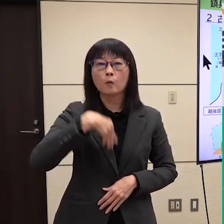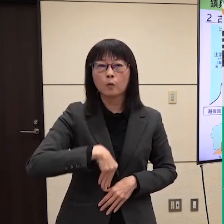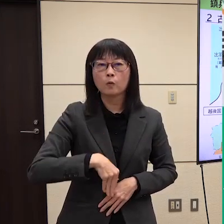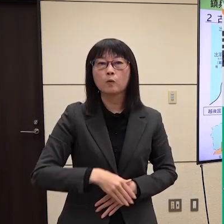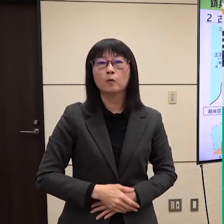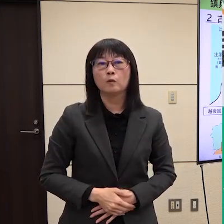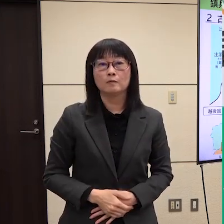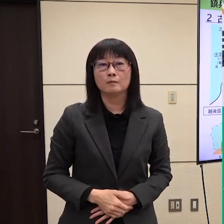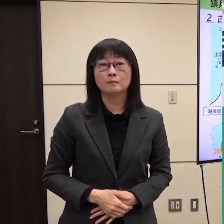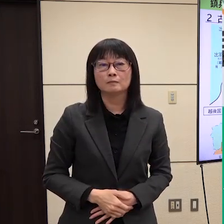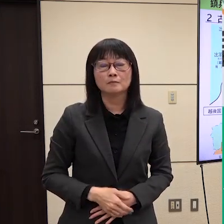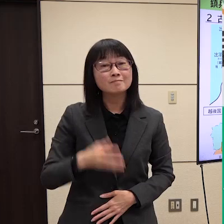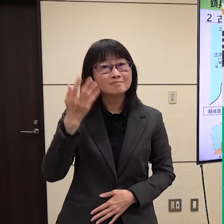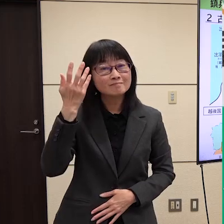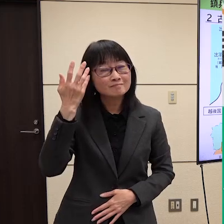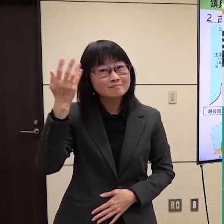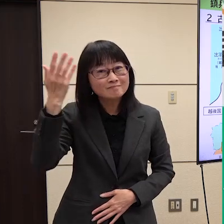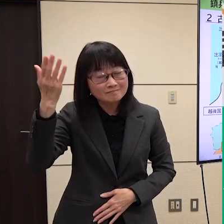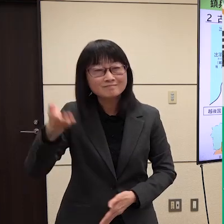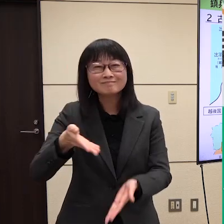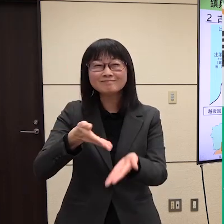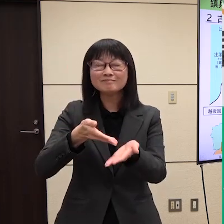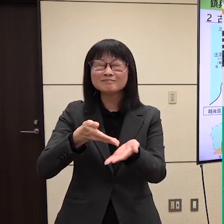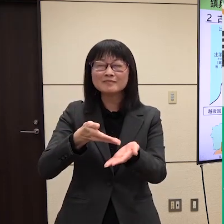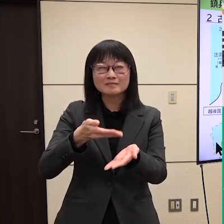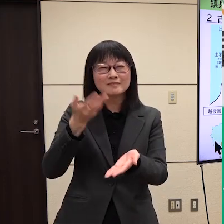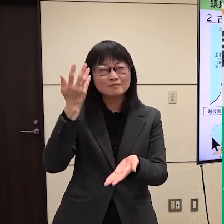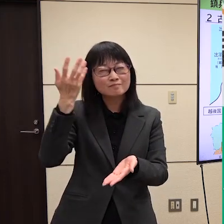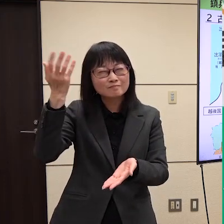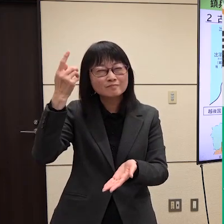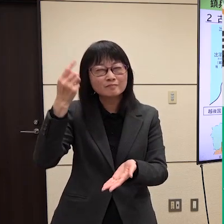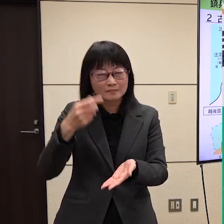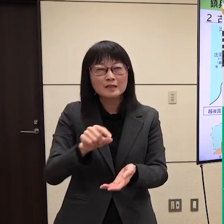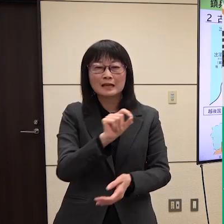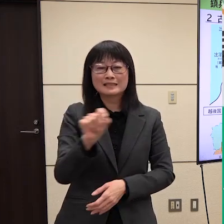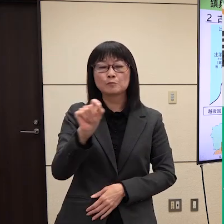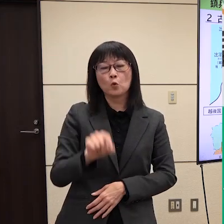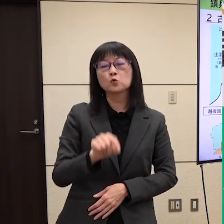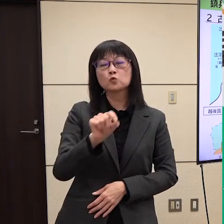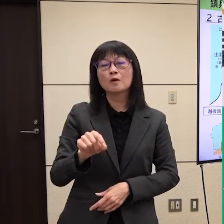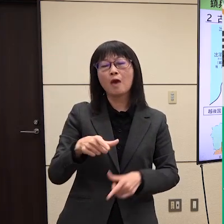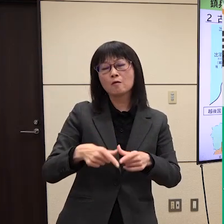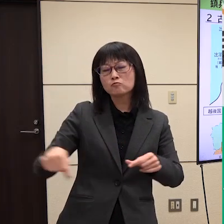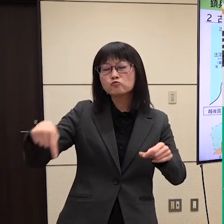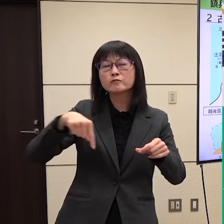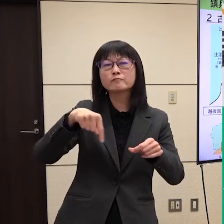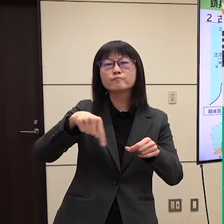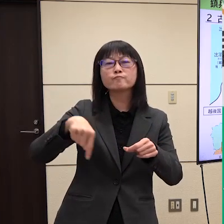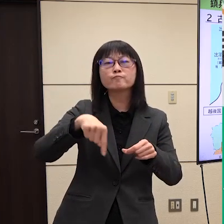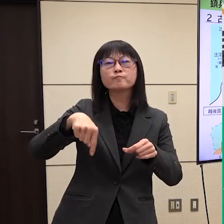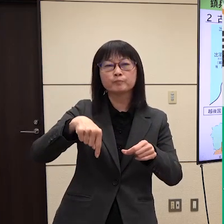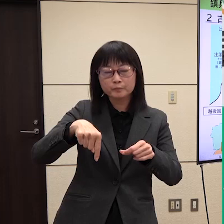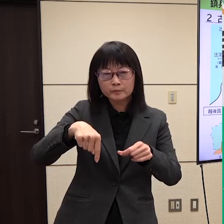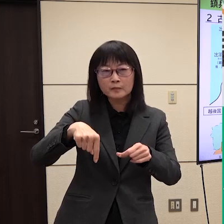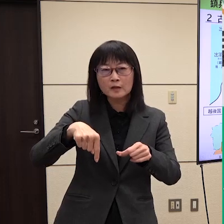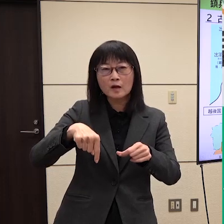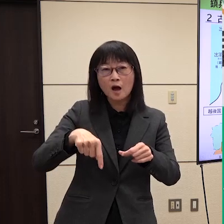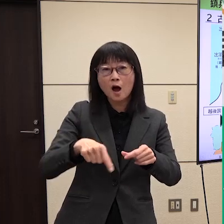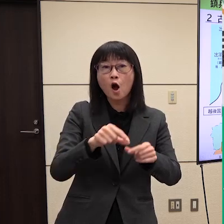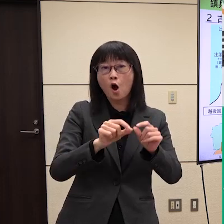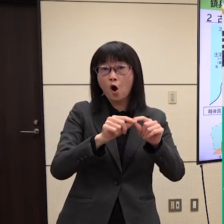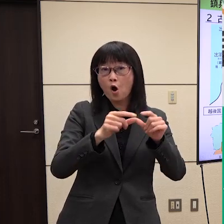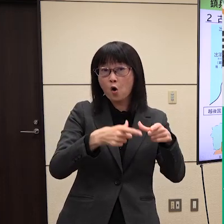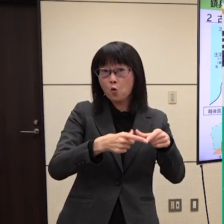まあ、想定されるストーリーは今申し上げましたが、下野の国を 国司と陳平が出発をして